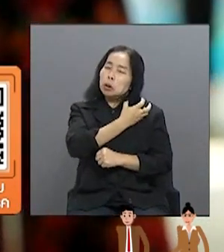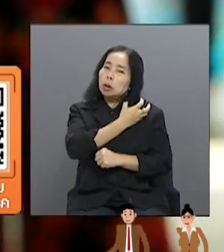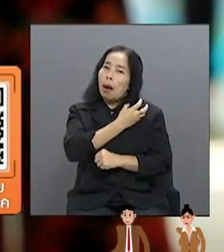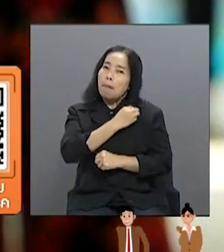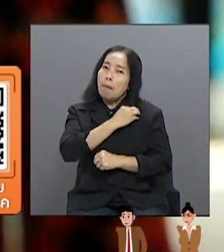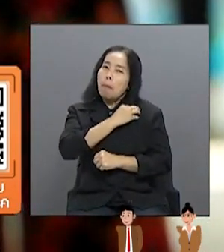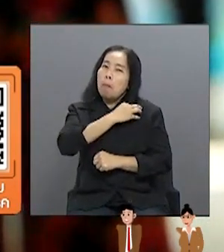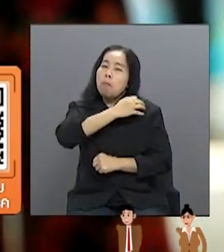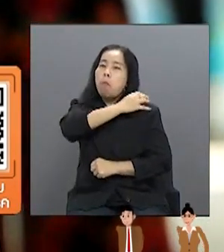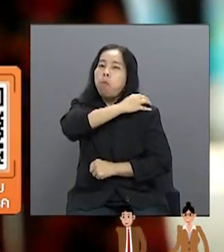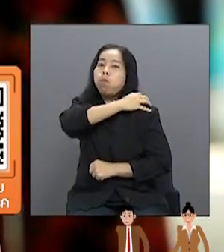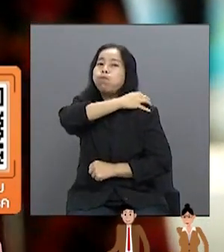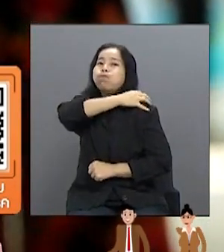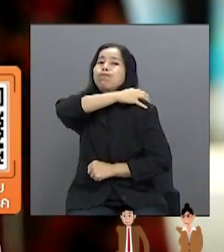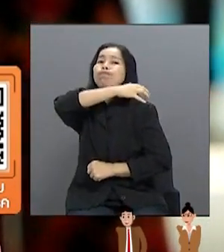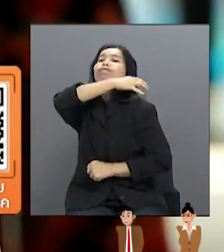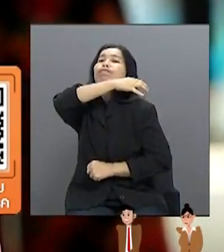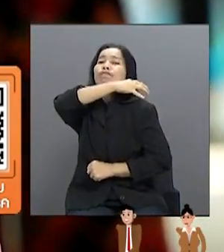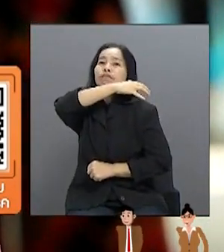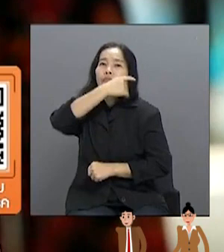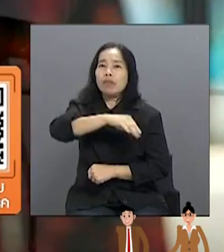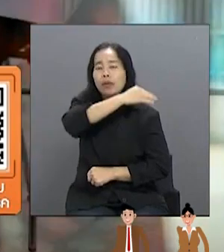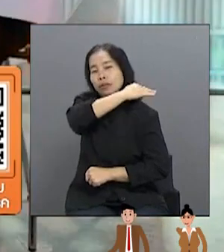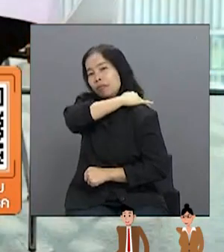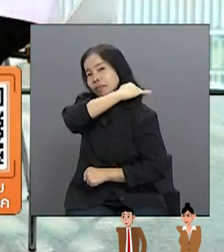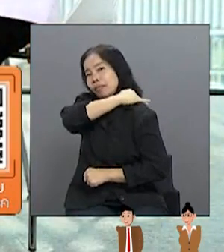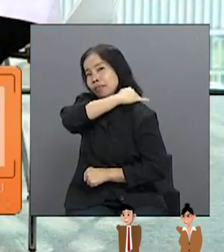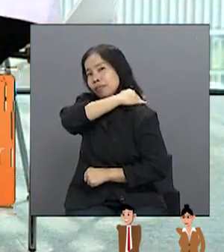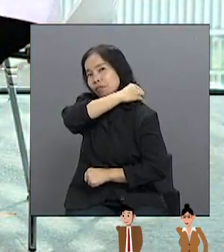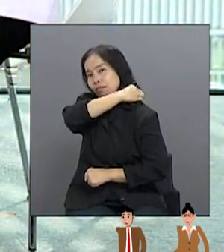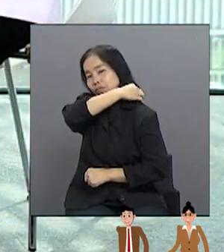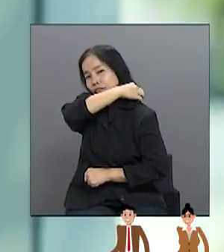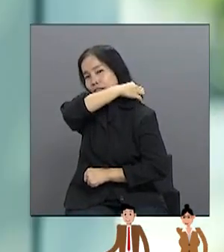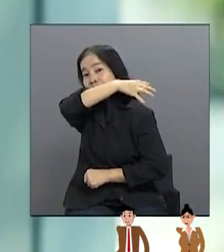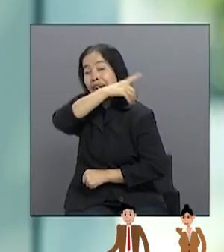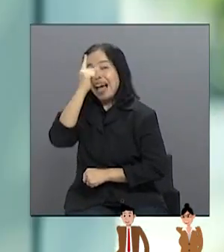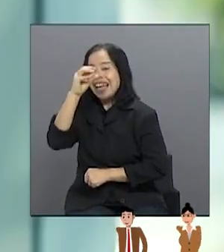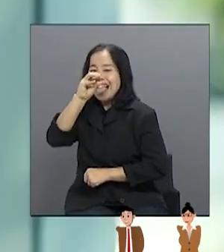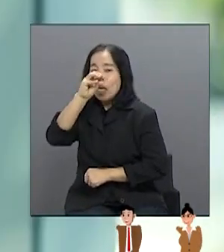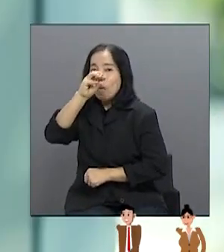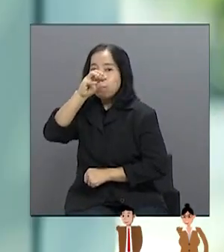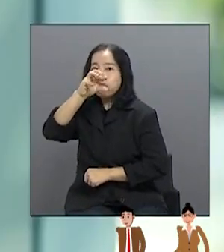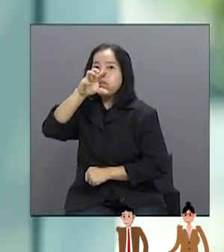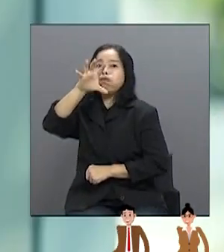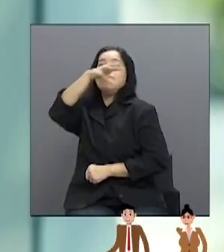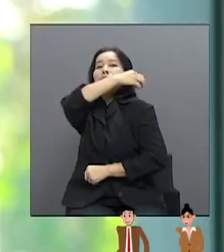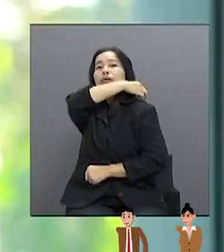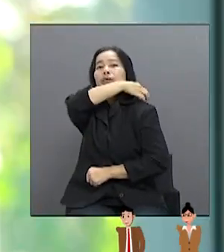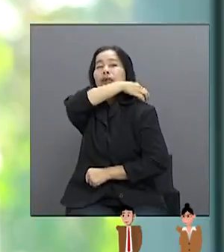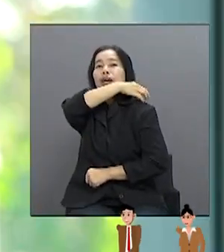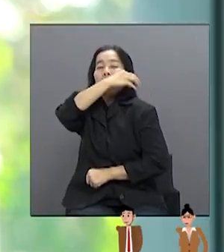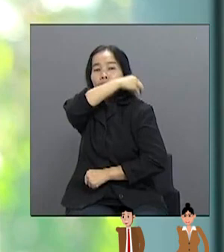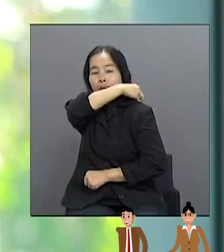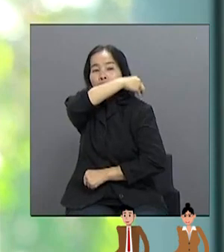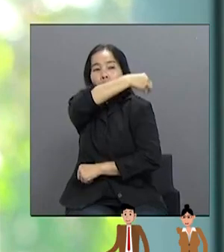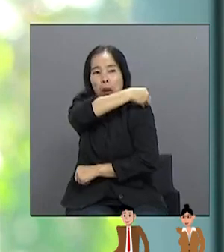ใช่ค่ะรุนแรงขึ้นโดยการเพิ่มจุดตรงเนี้ยเพิ่มทริกเกอร์พอยต์ขึ้นเรื่อยๆค่ะยกตัวอย่างเช่นจากที่มีจุดเดียวบริเวณบ่